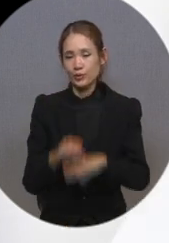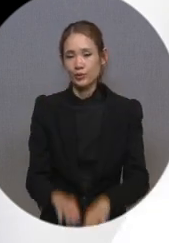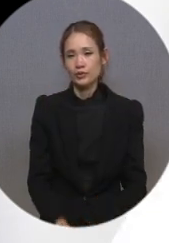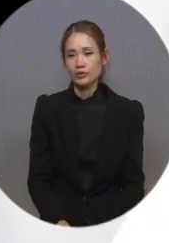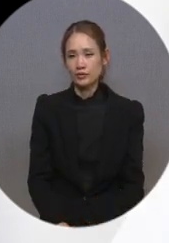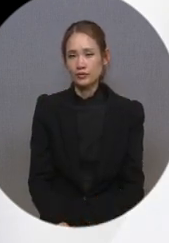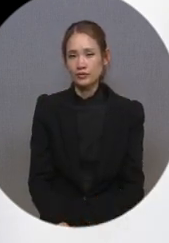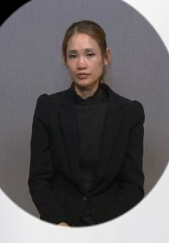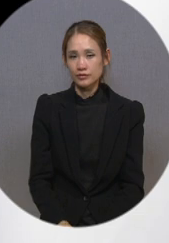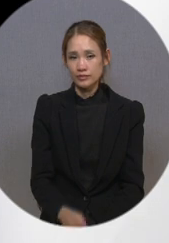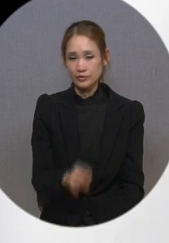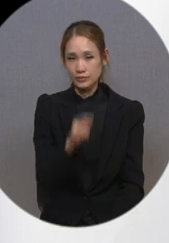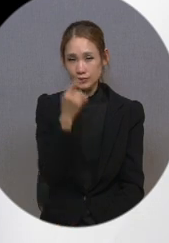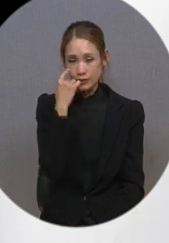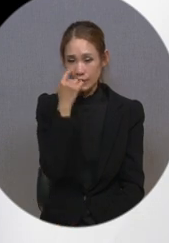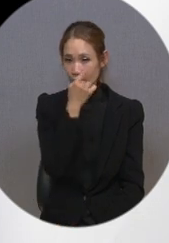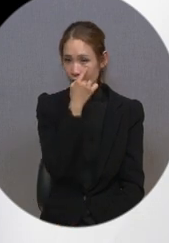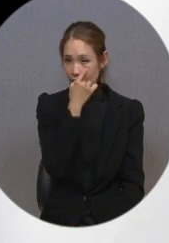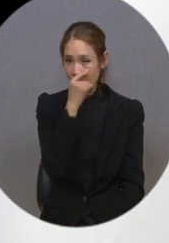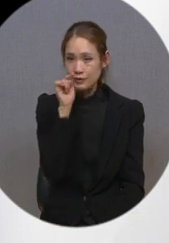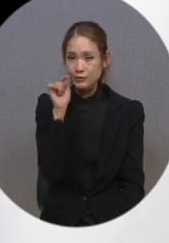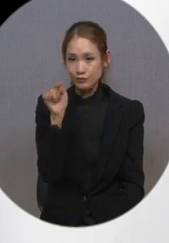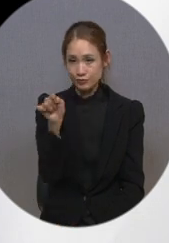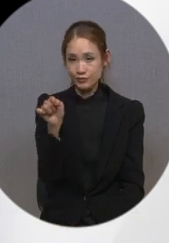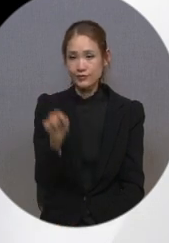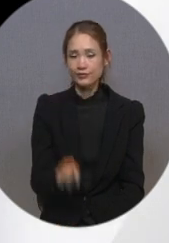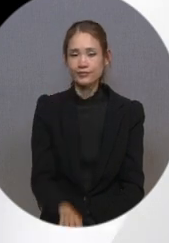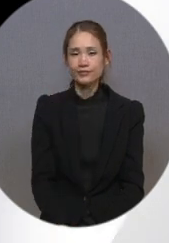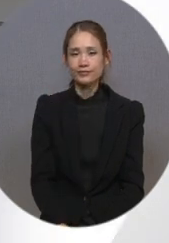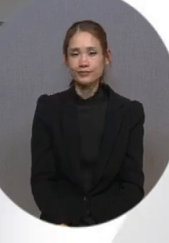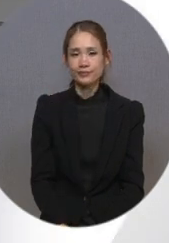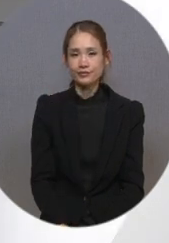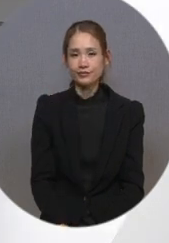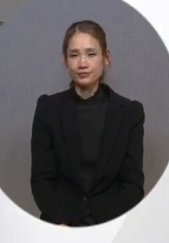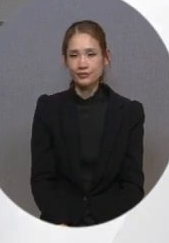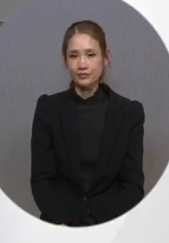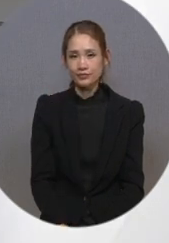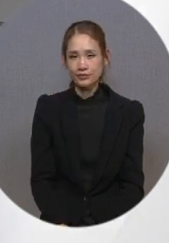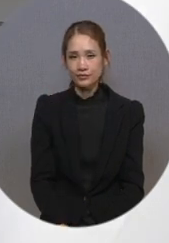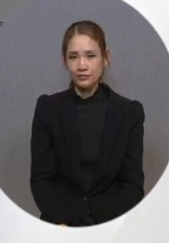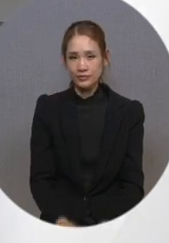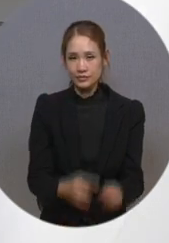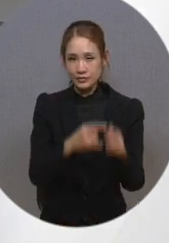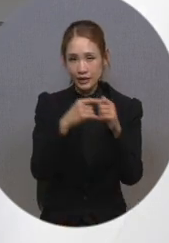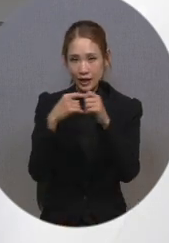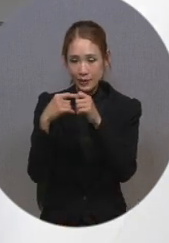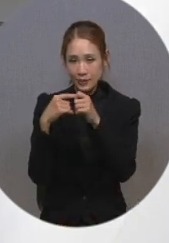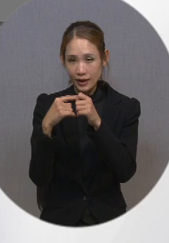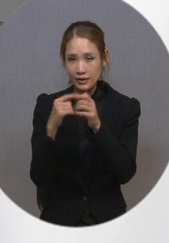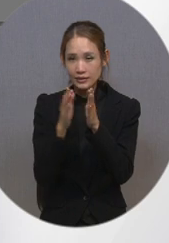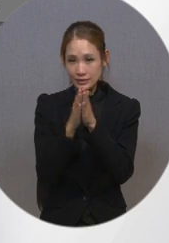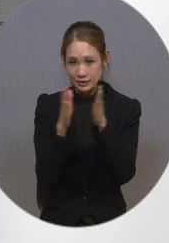확인 버튼을 누르시면 자막 설정에 진입합니다.